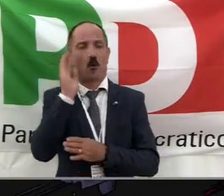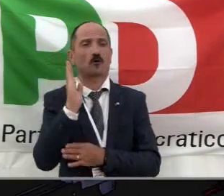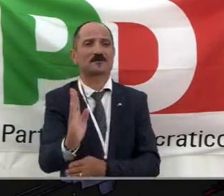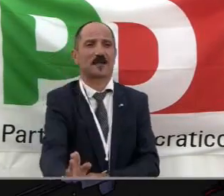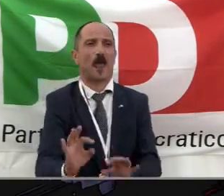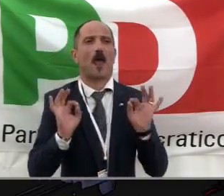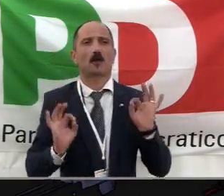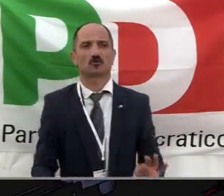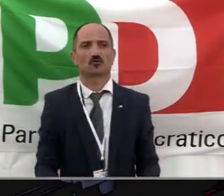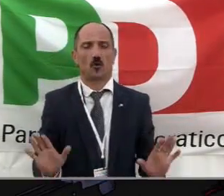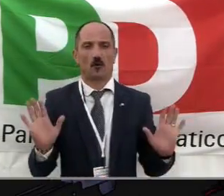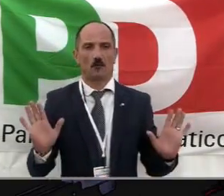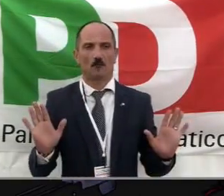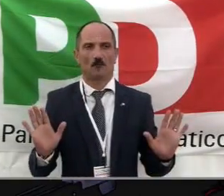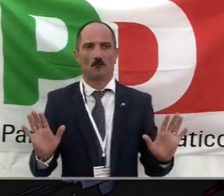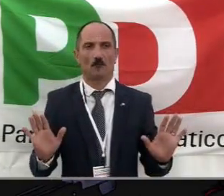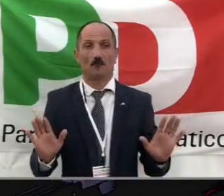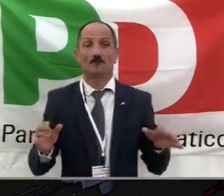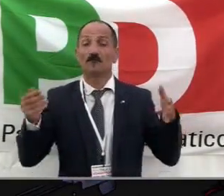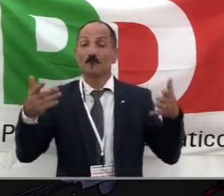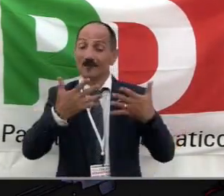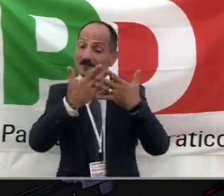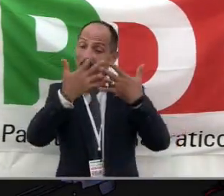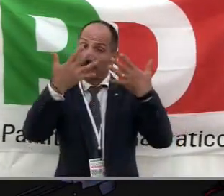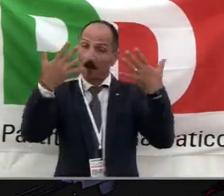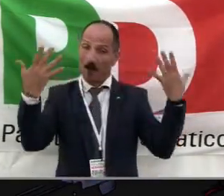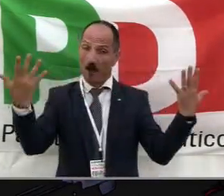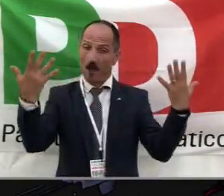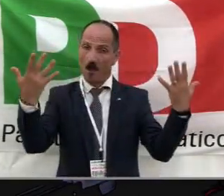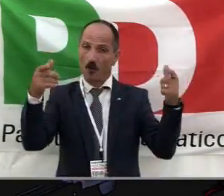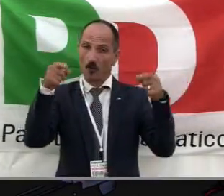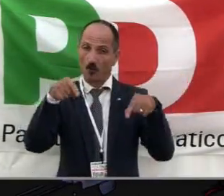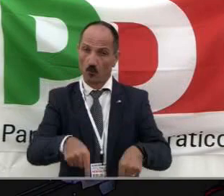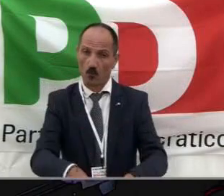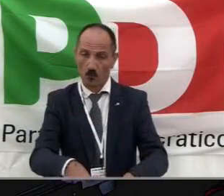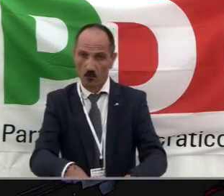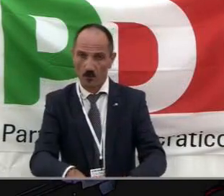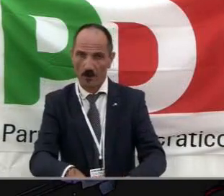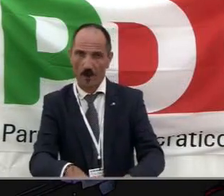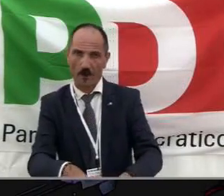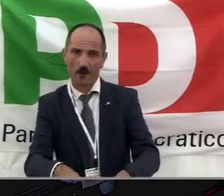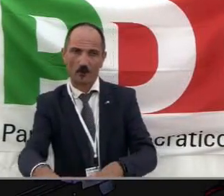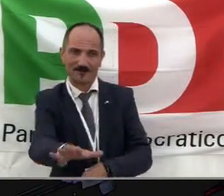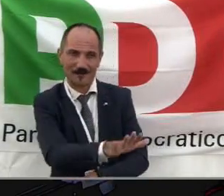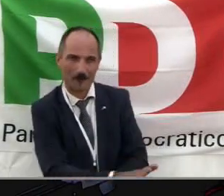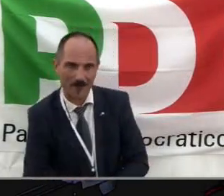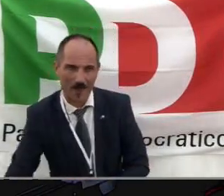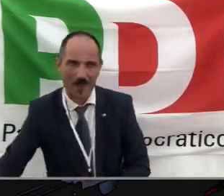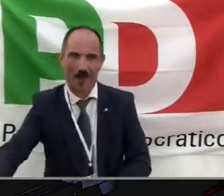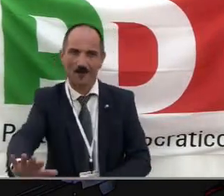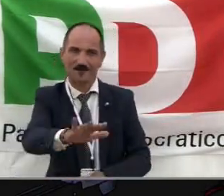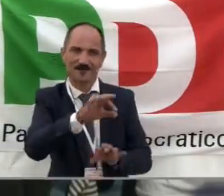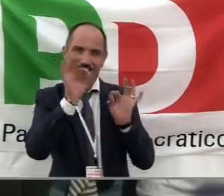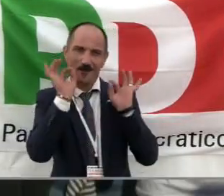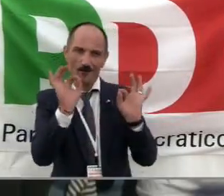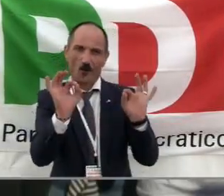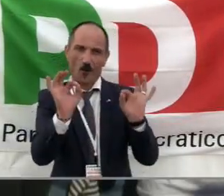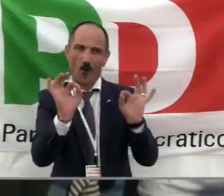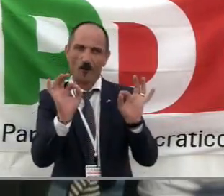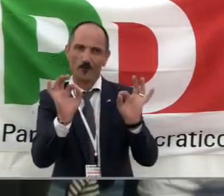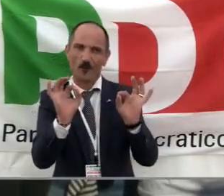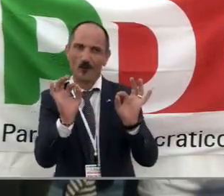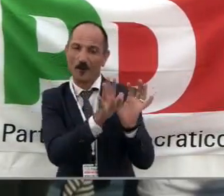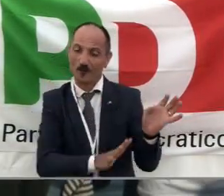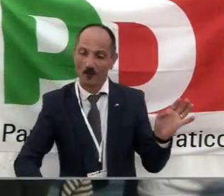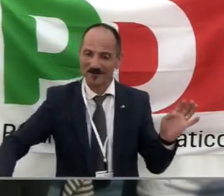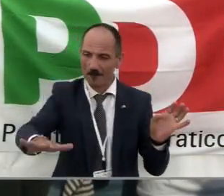senso. E sia chiaro anche da questa piazza, sia